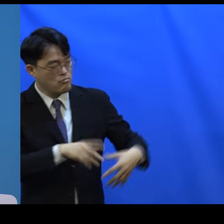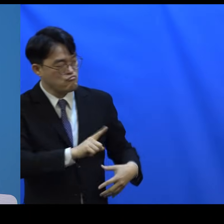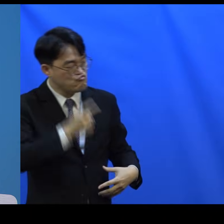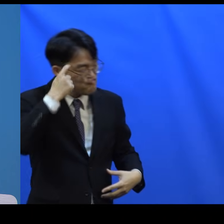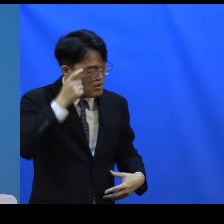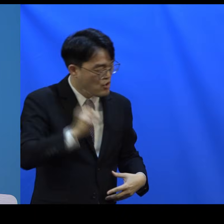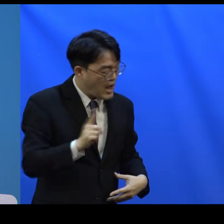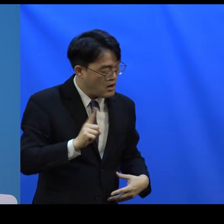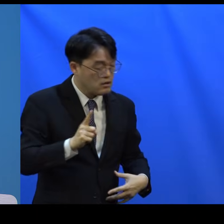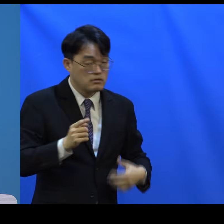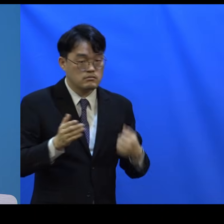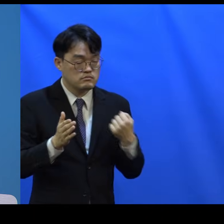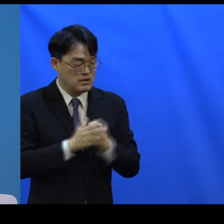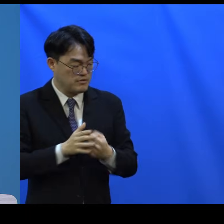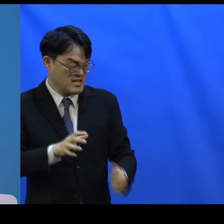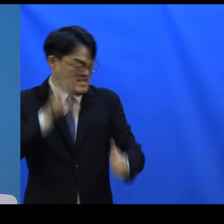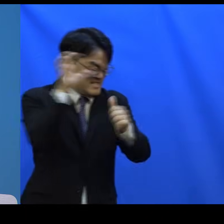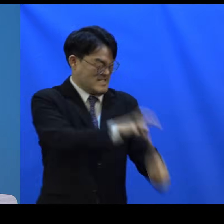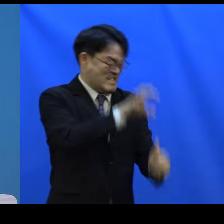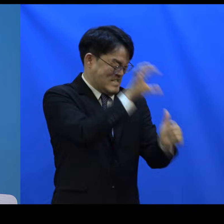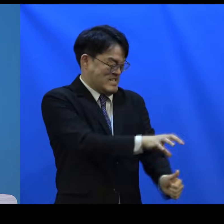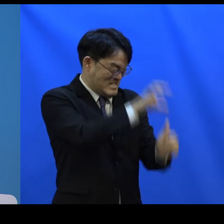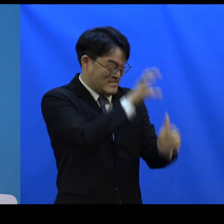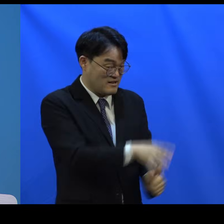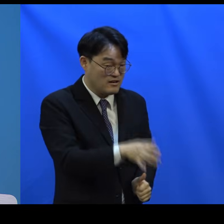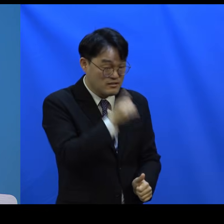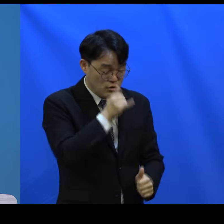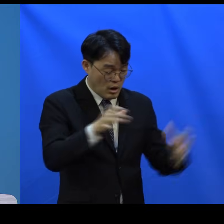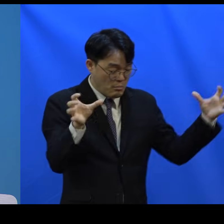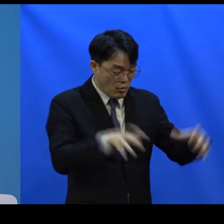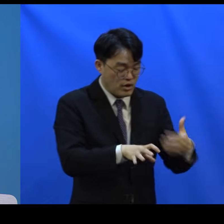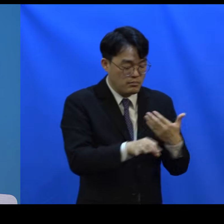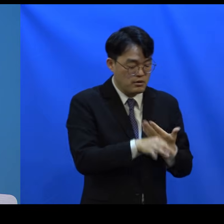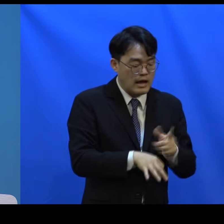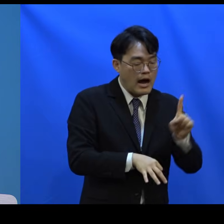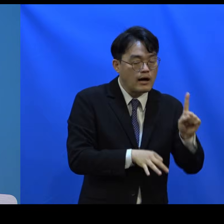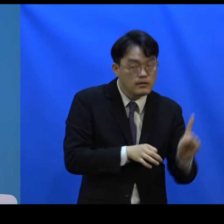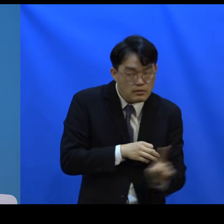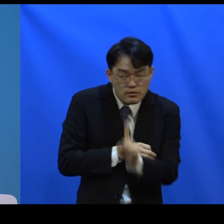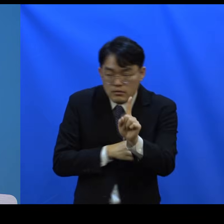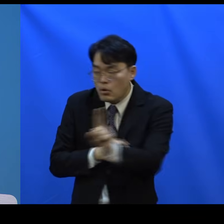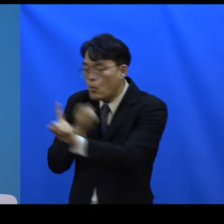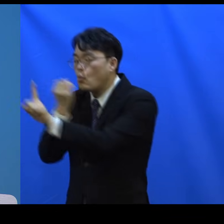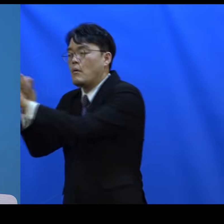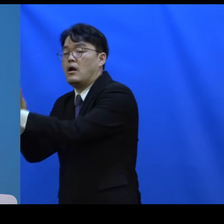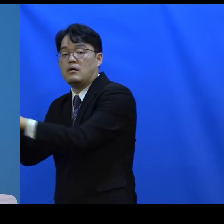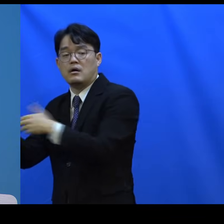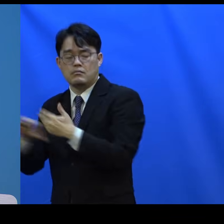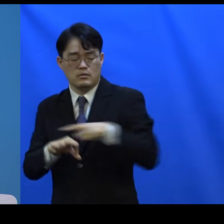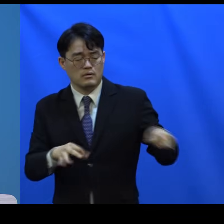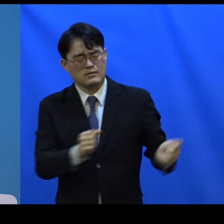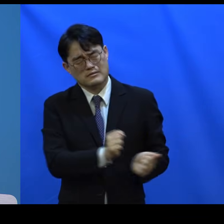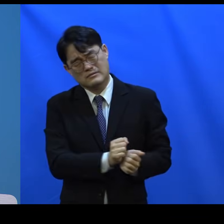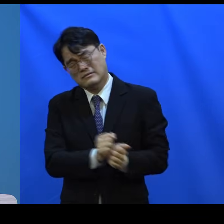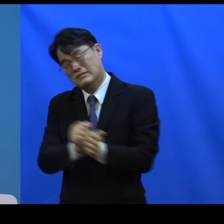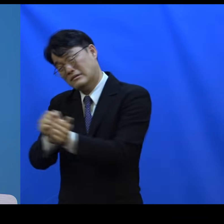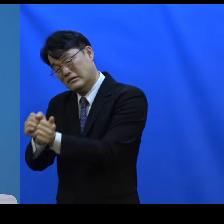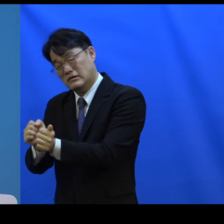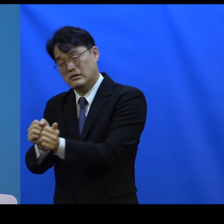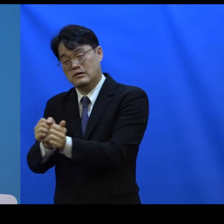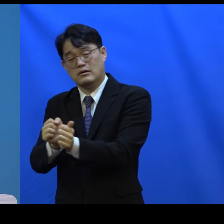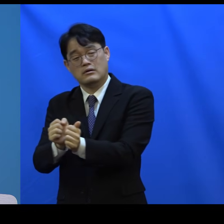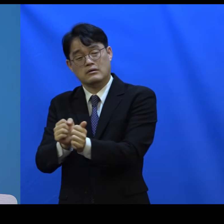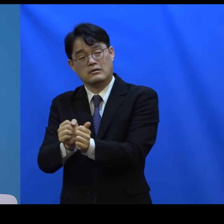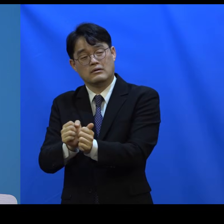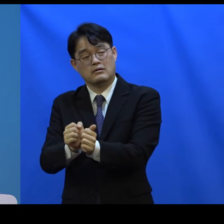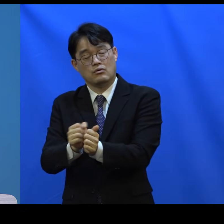때문에 모이면 누군가 당국에 고발하면 붙잡혀 가고 때로는 형벌을 당하기도 하니까